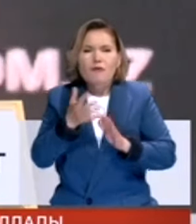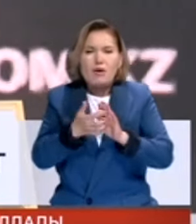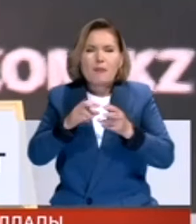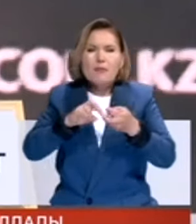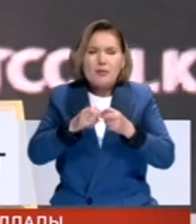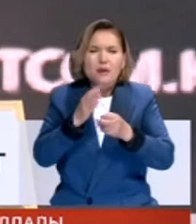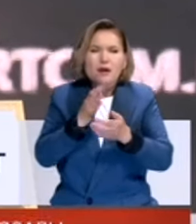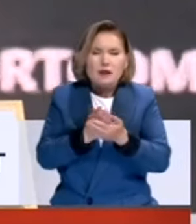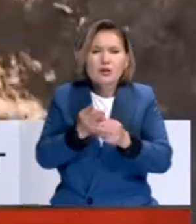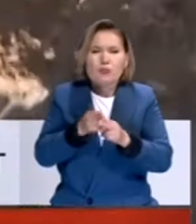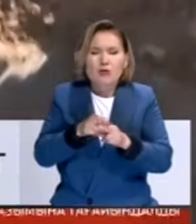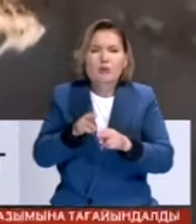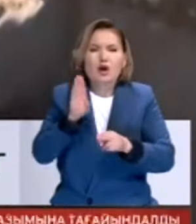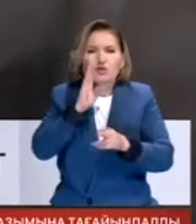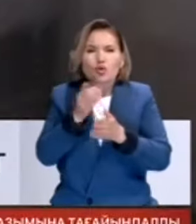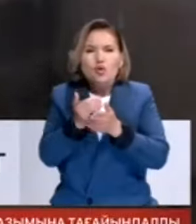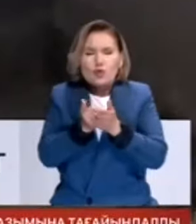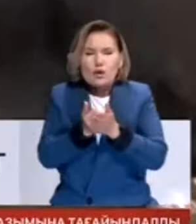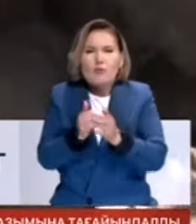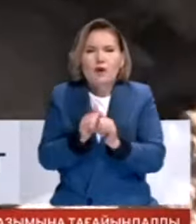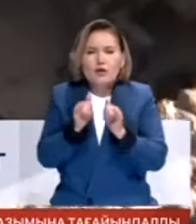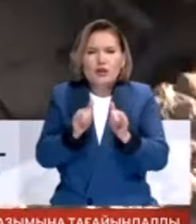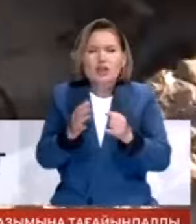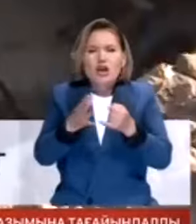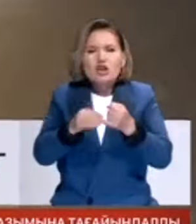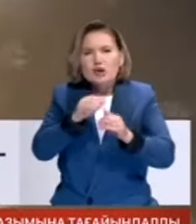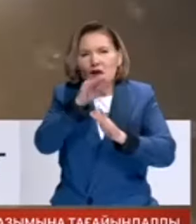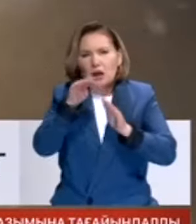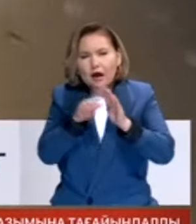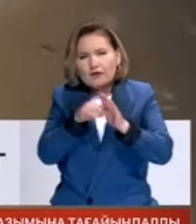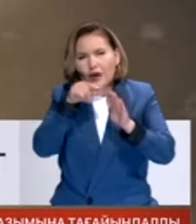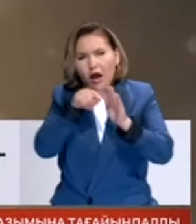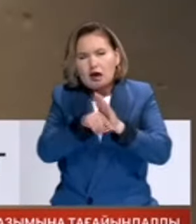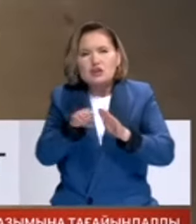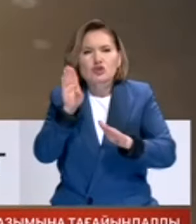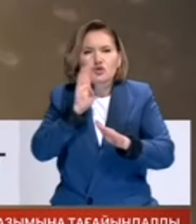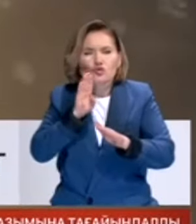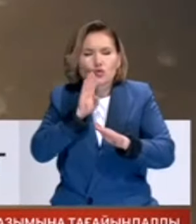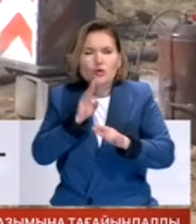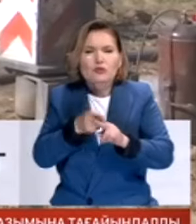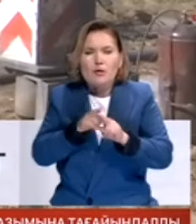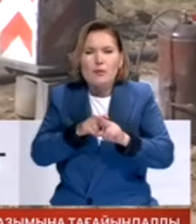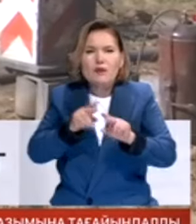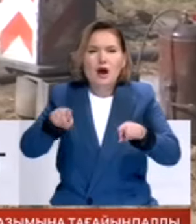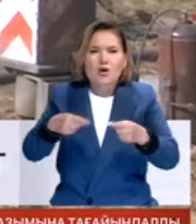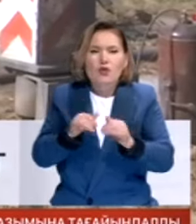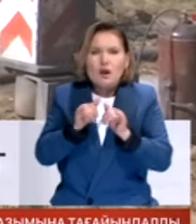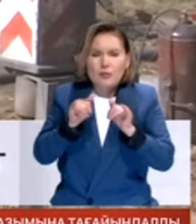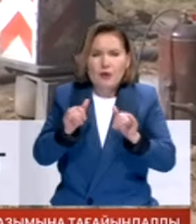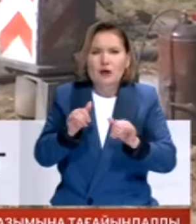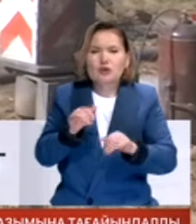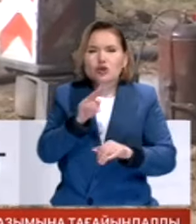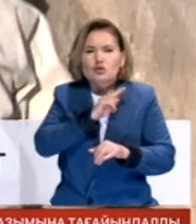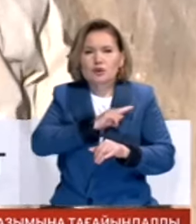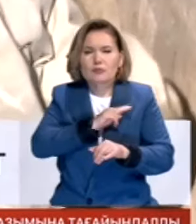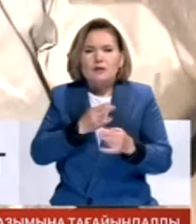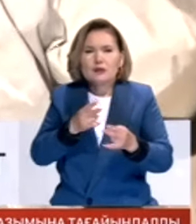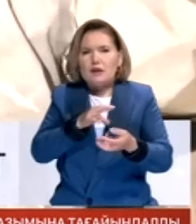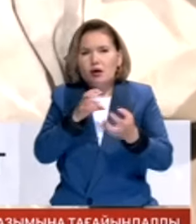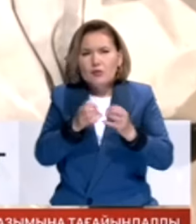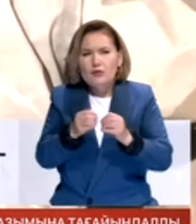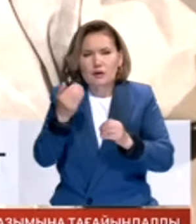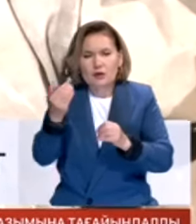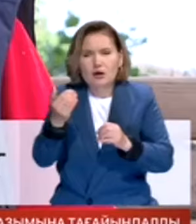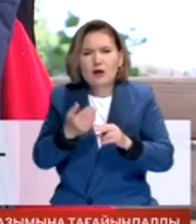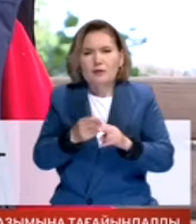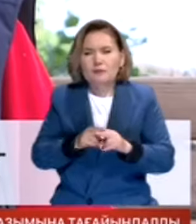Ауыз сумен қамтамасыз етуге. Десе де жерасты суларын беталды қолдануға болмайды, өйткені оны қайта қалыпқа келтіру мүмкін емес, дейді